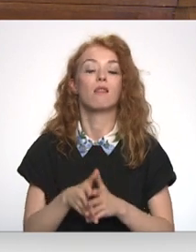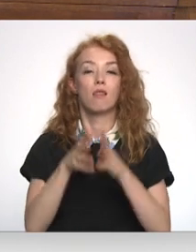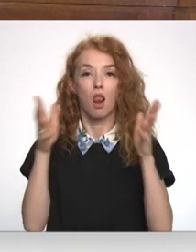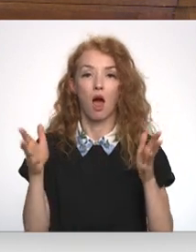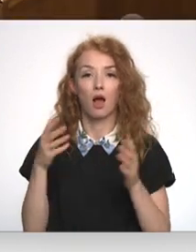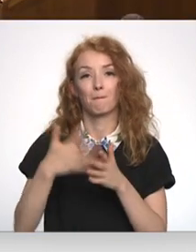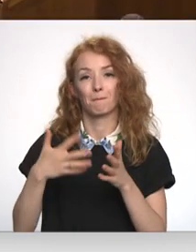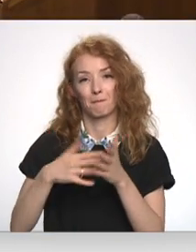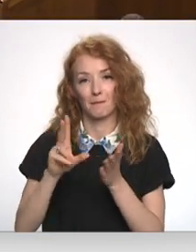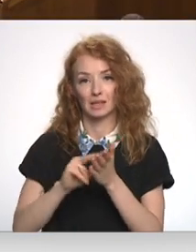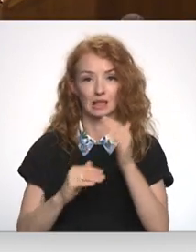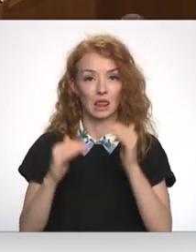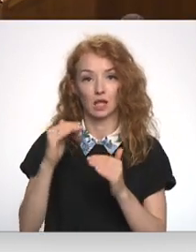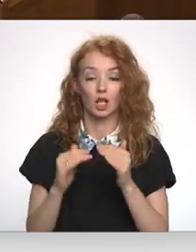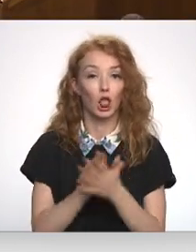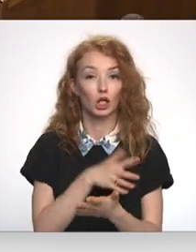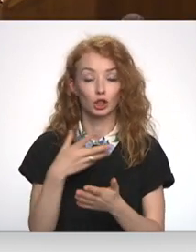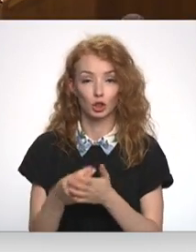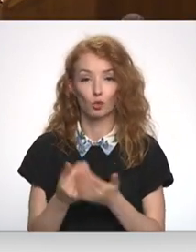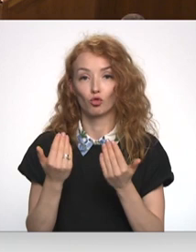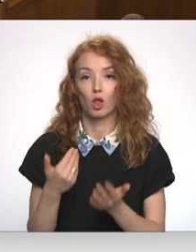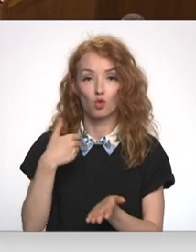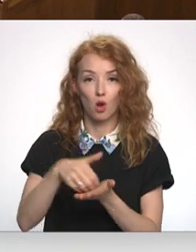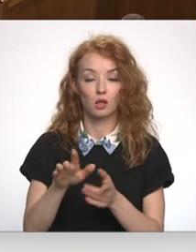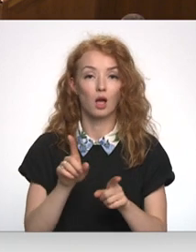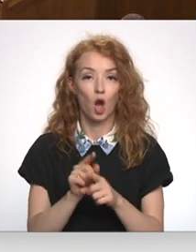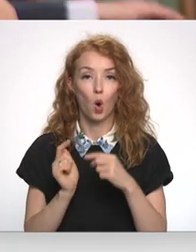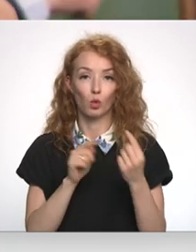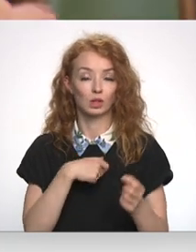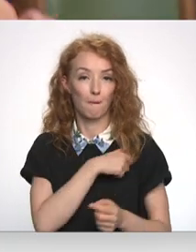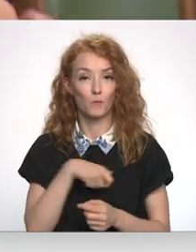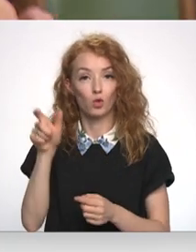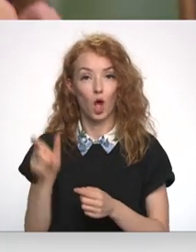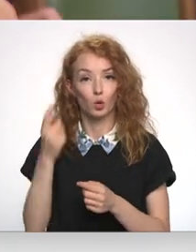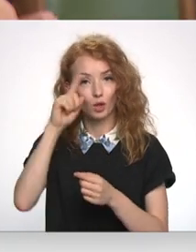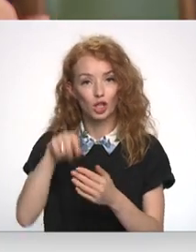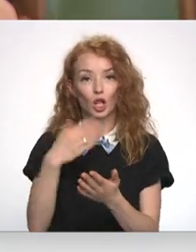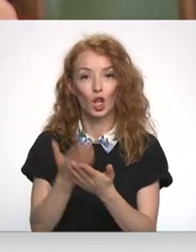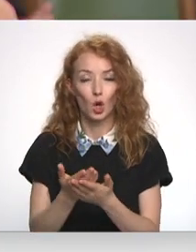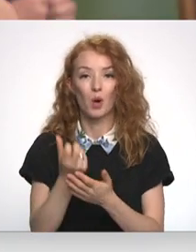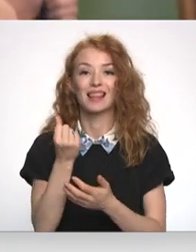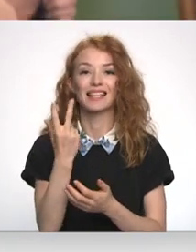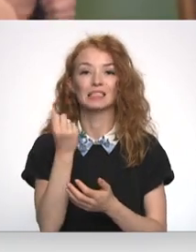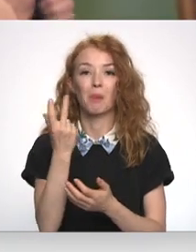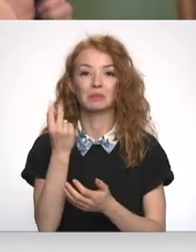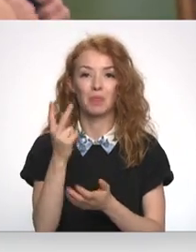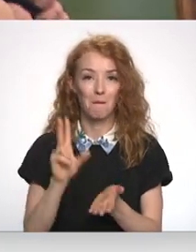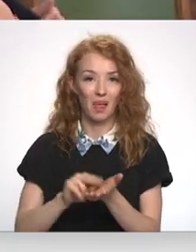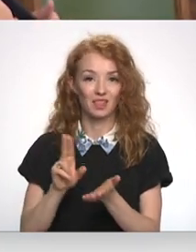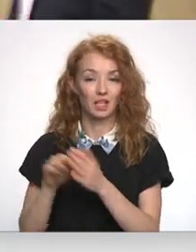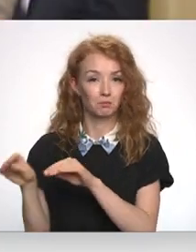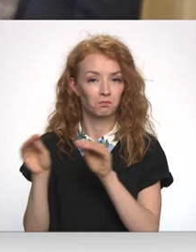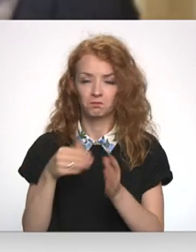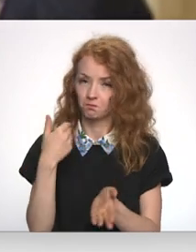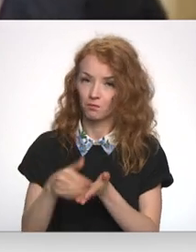kāda jebkad bijusi. Saeimas vairākums šodien noraidīja opozīcijas deputātu priekšlikumus, gan par tā dēvētās 13. Pensijas ieviešanu, gan